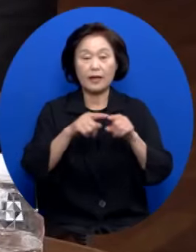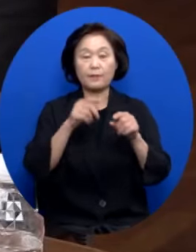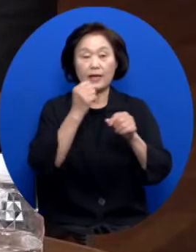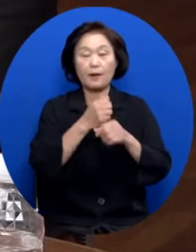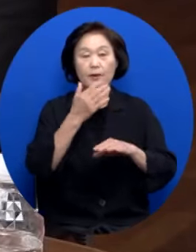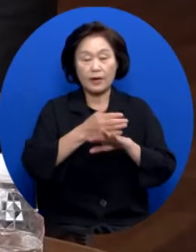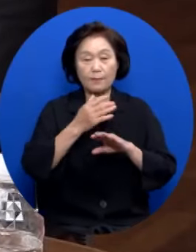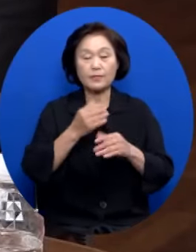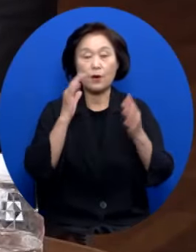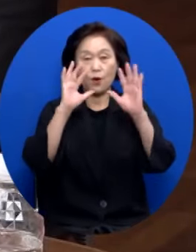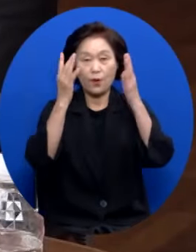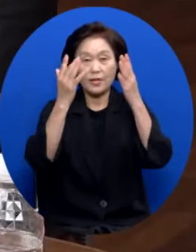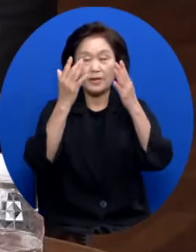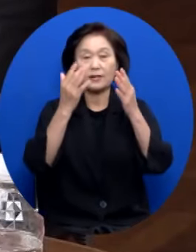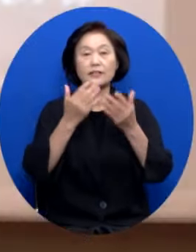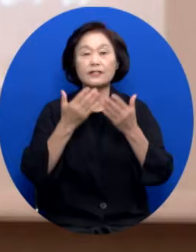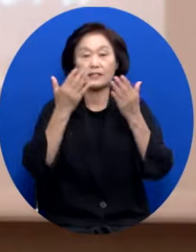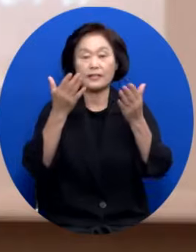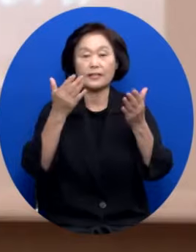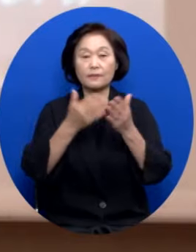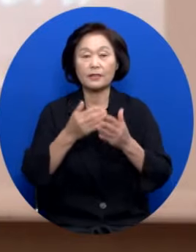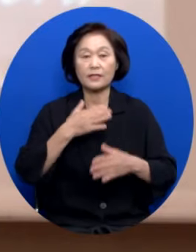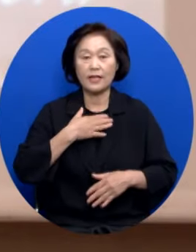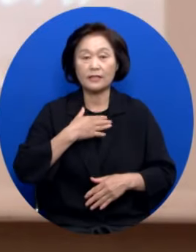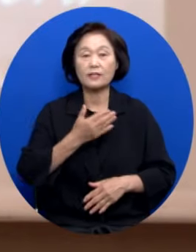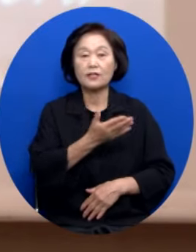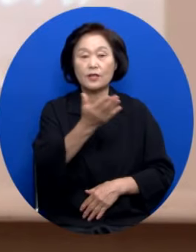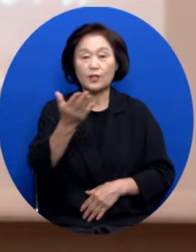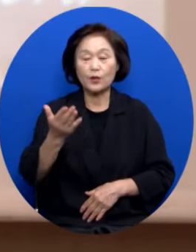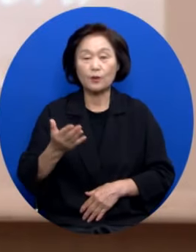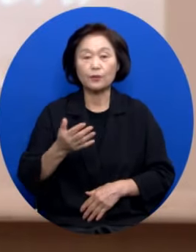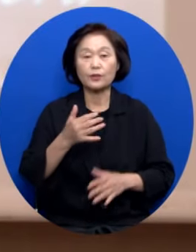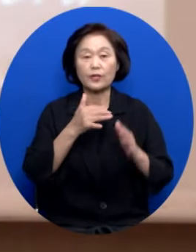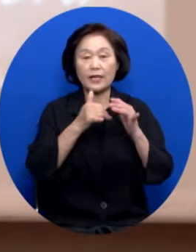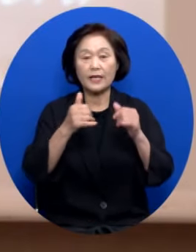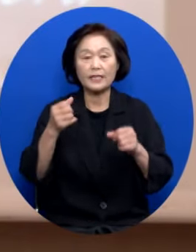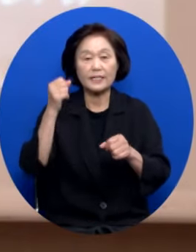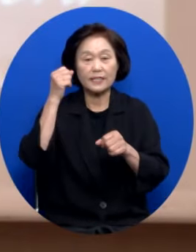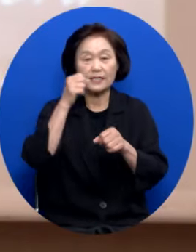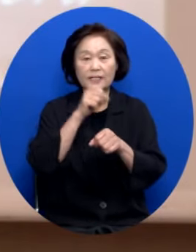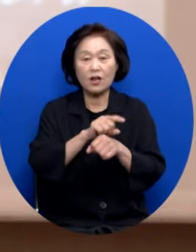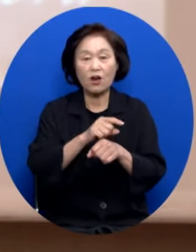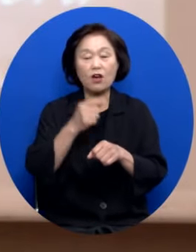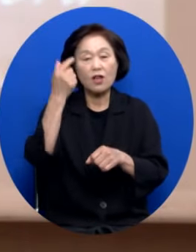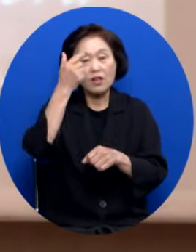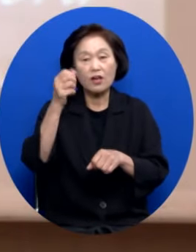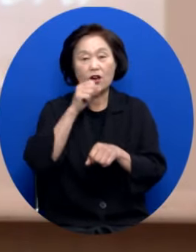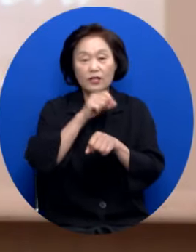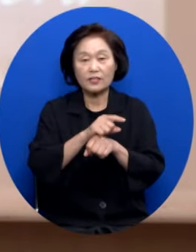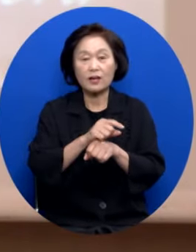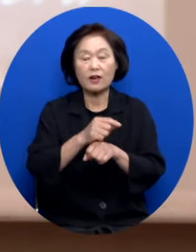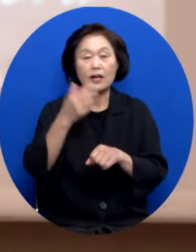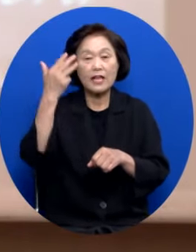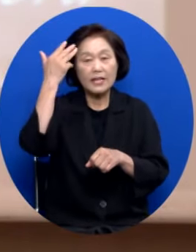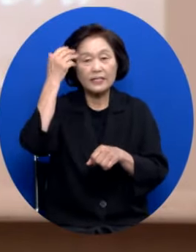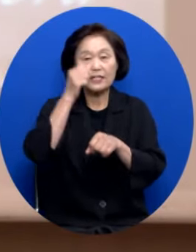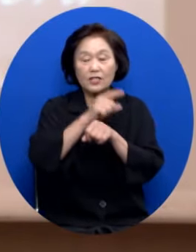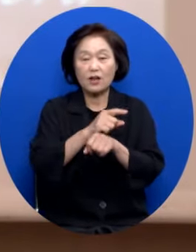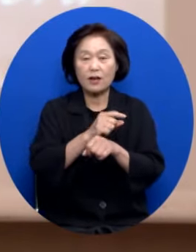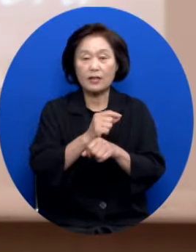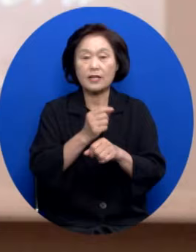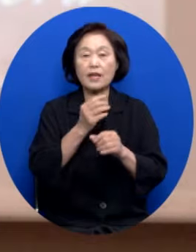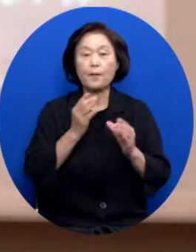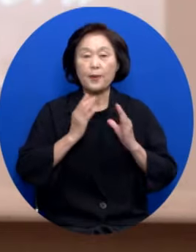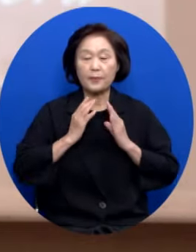인사를 전했습니다. 저는 여러분이 인성, 영성, 지성이 겸비된